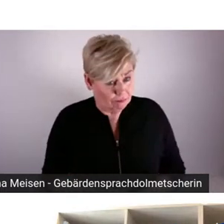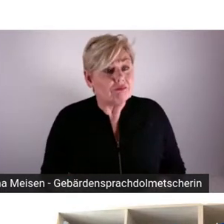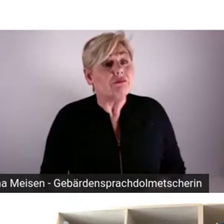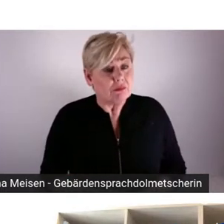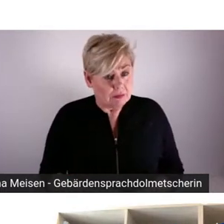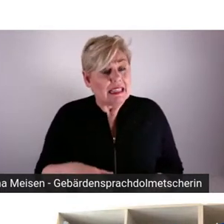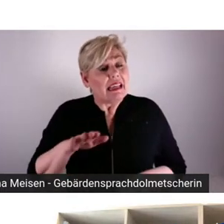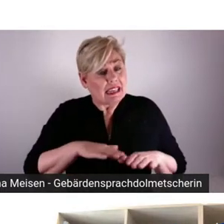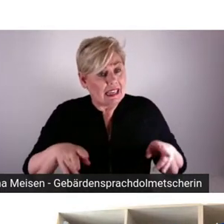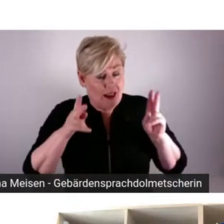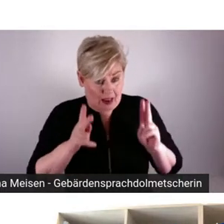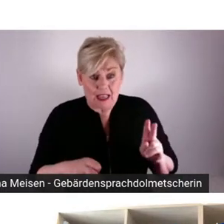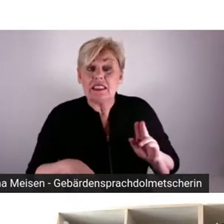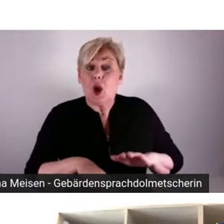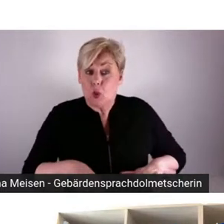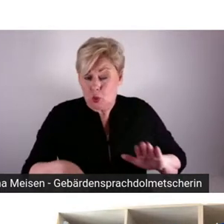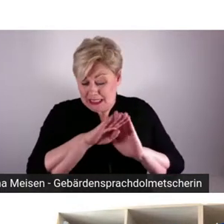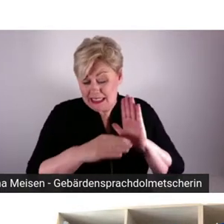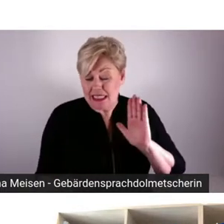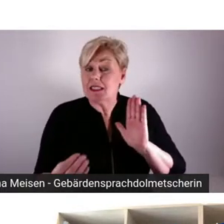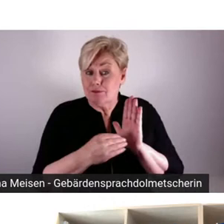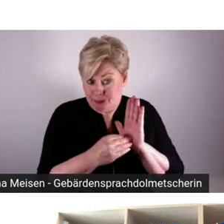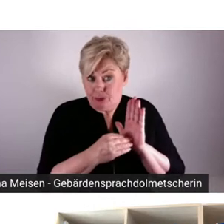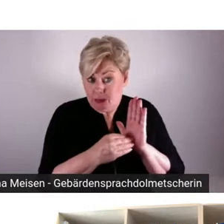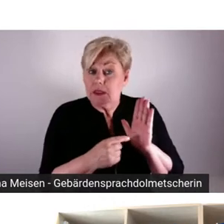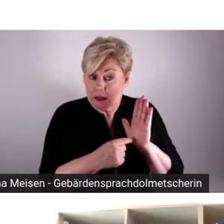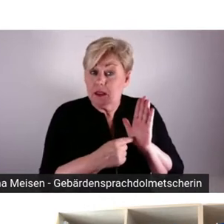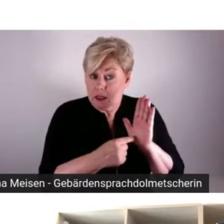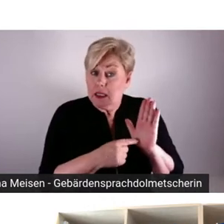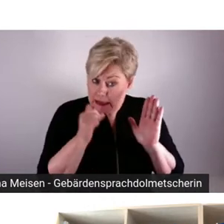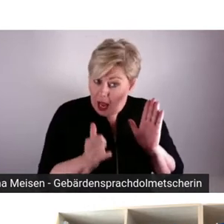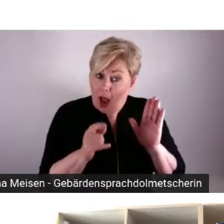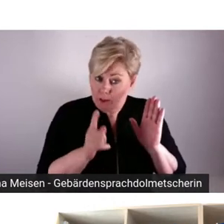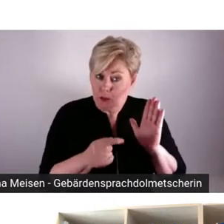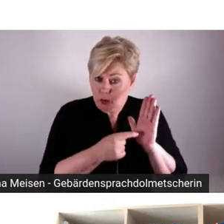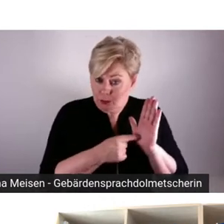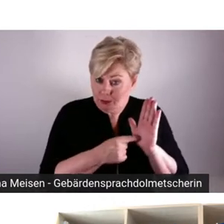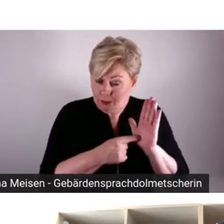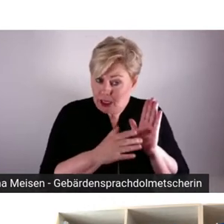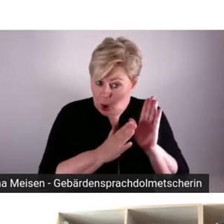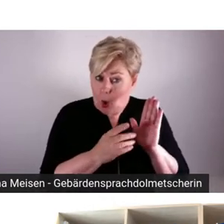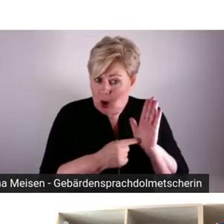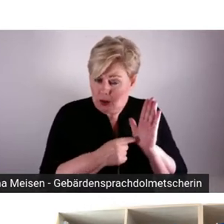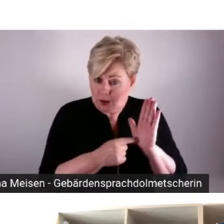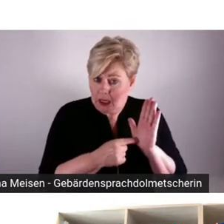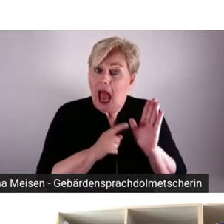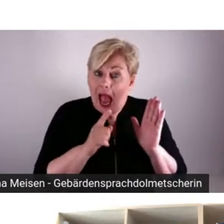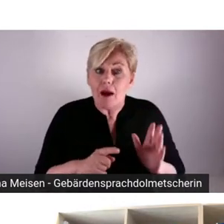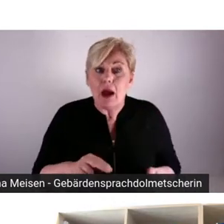Grundgesetz. Vor allem müssen wir, also dort gehören sie rein, aber wir müssen sie natürlich auch vor allem umsetzen und mit Leben